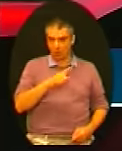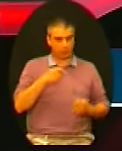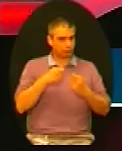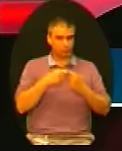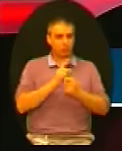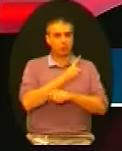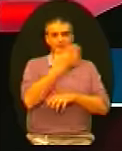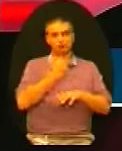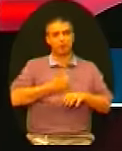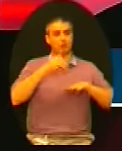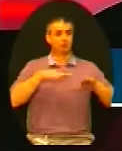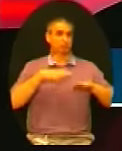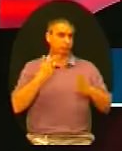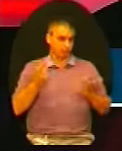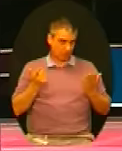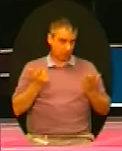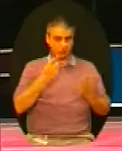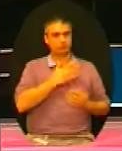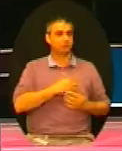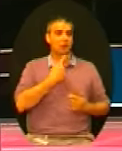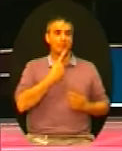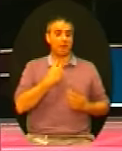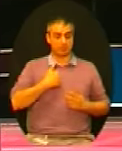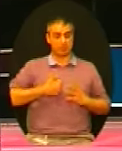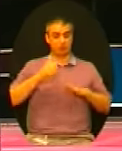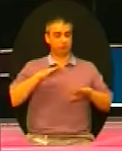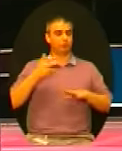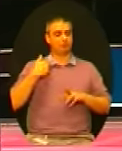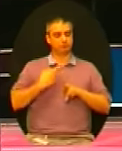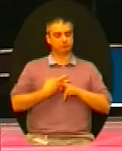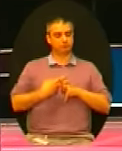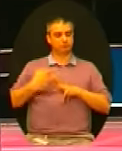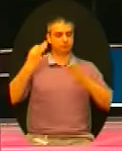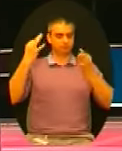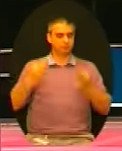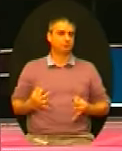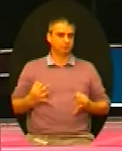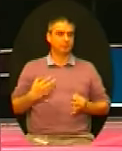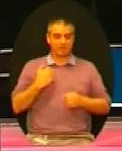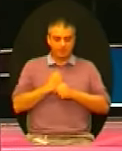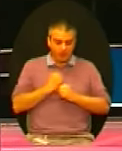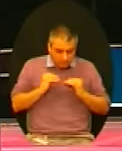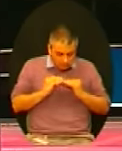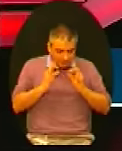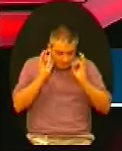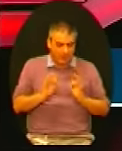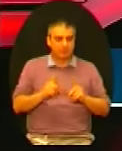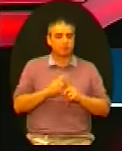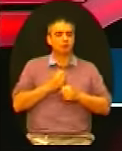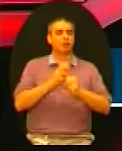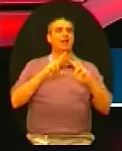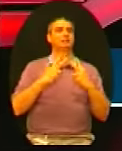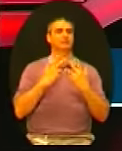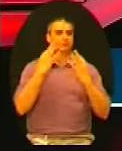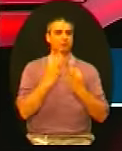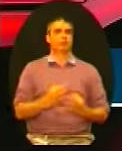נוגעת לתקופת פעילותו כראש ממשלה. רוצה לומר, כראש ממשלה הייתי צח ונקי כשלג ופעלתי באמת כשליח